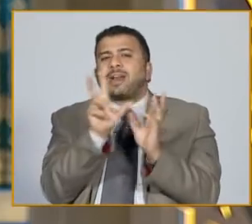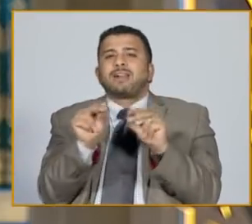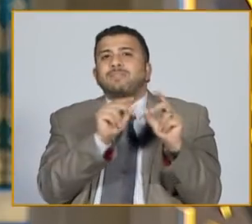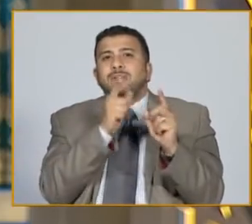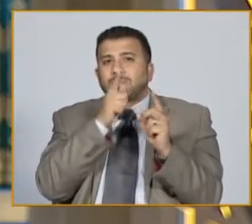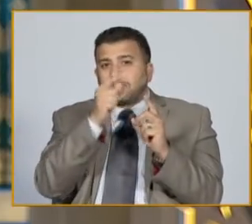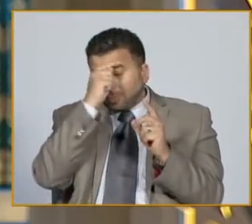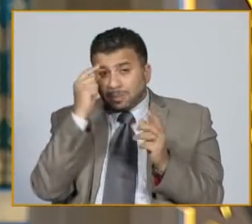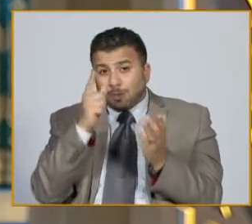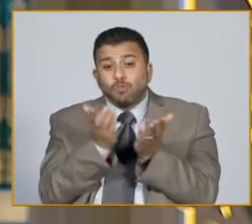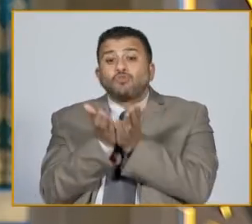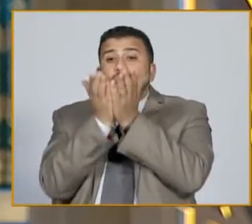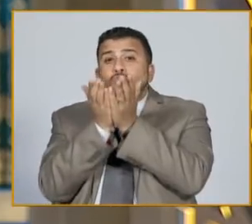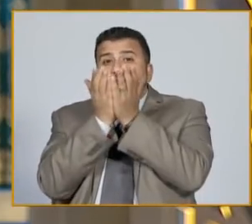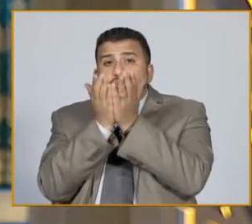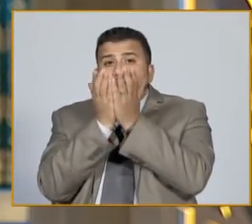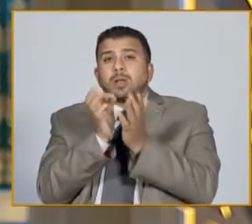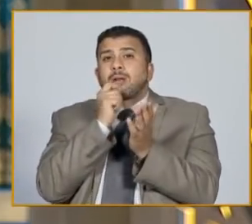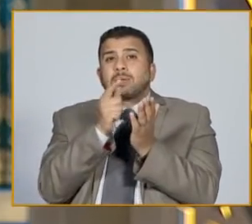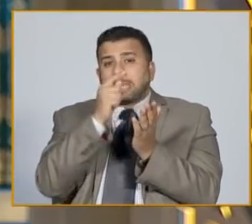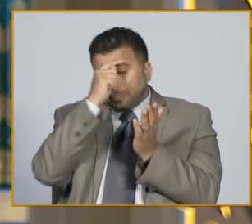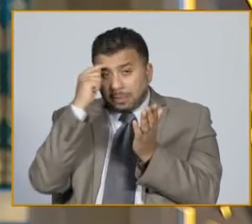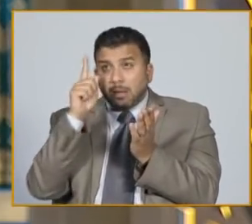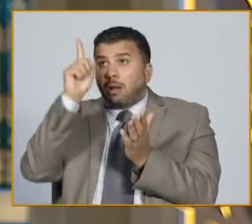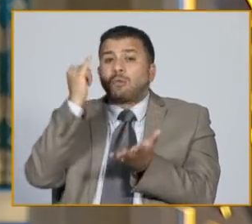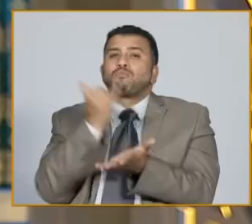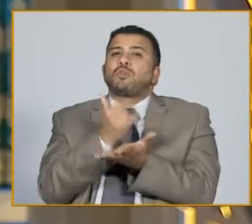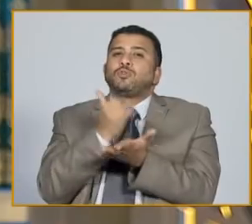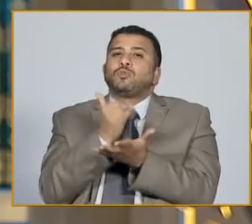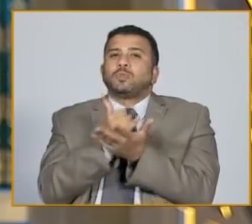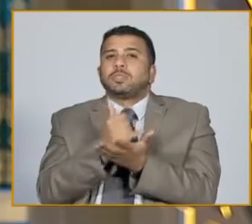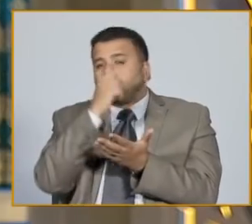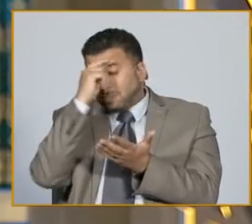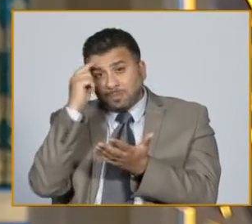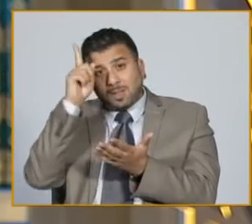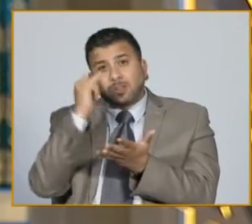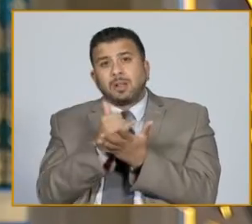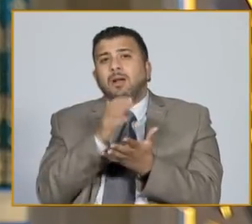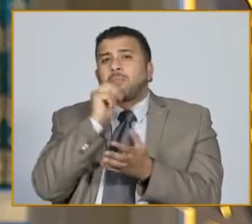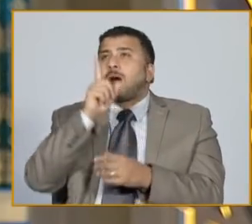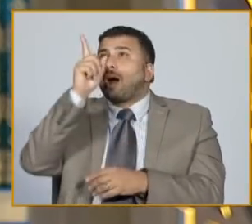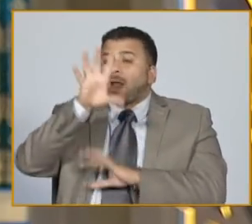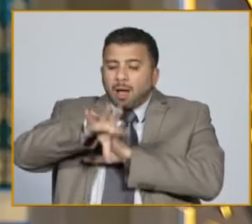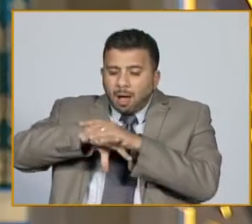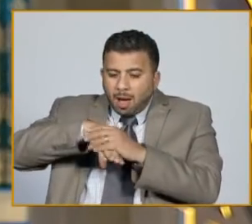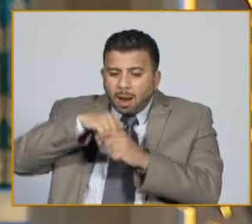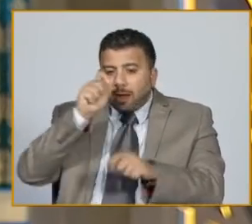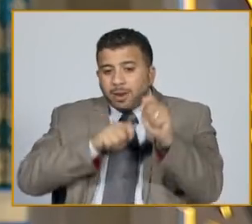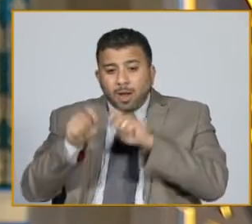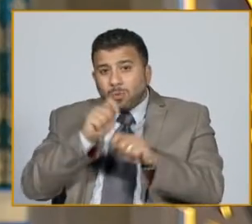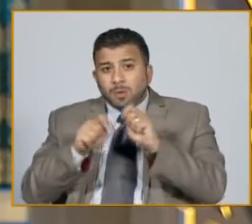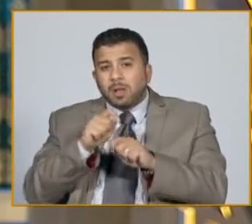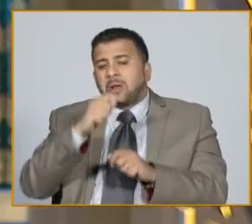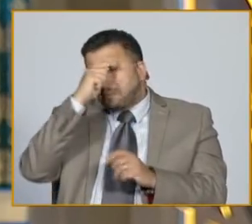وجل قدر بأن الدعاء يرد القضاء إذا شاء ربنا سبحانه وتعالى. إنا كل شيء